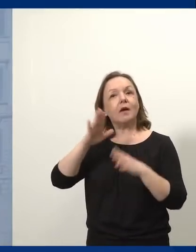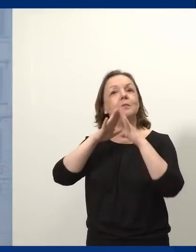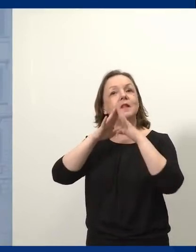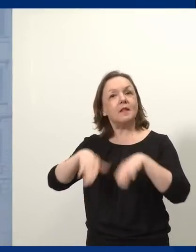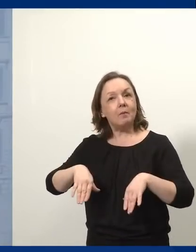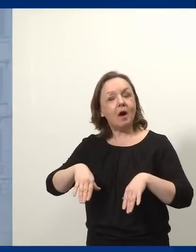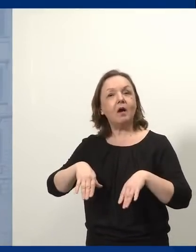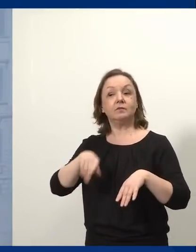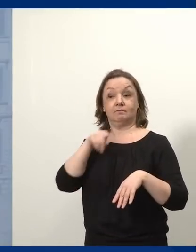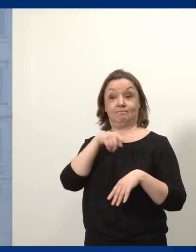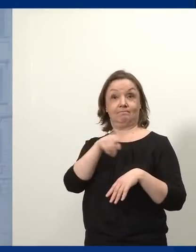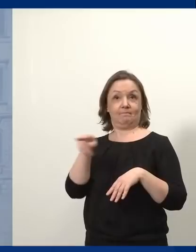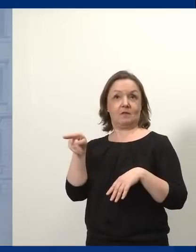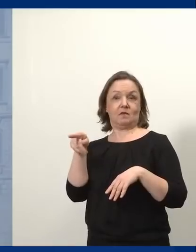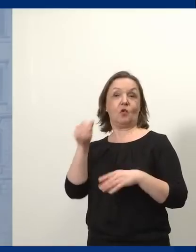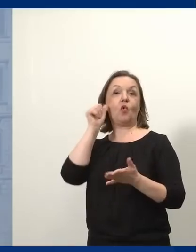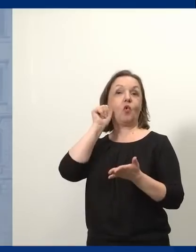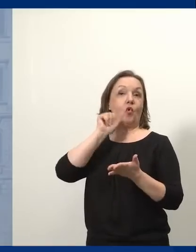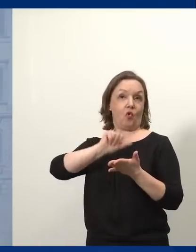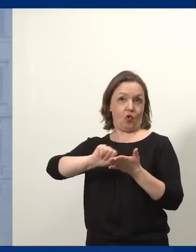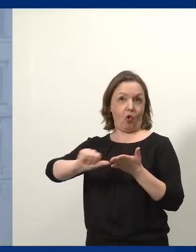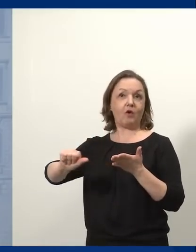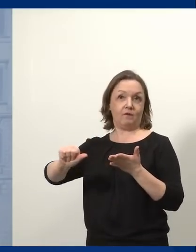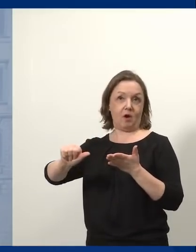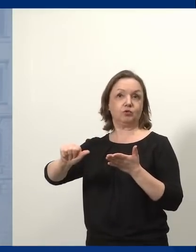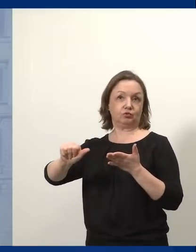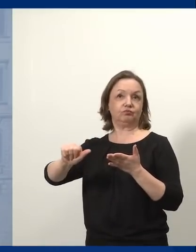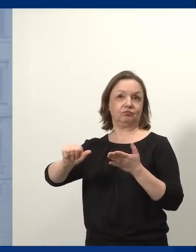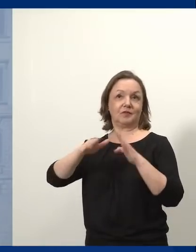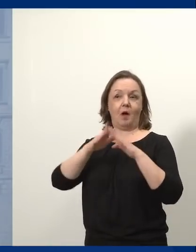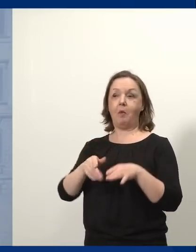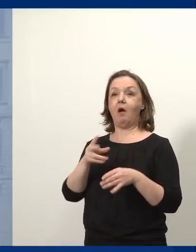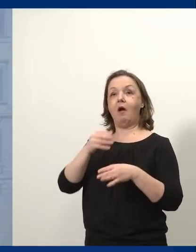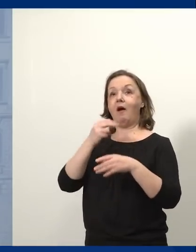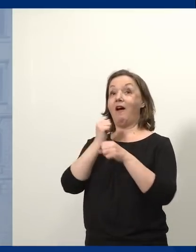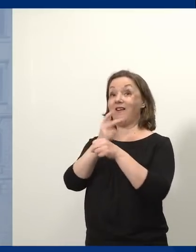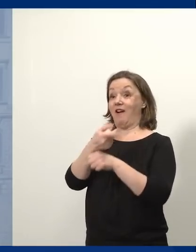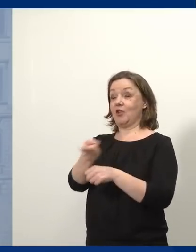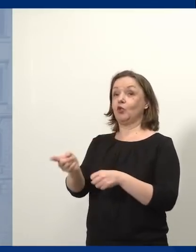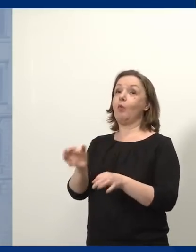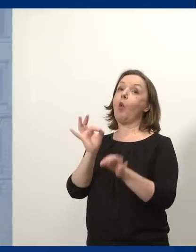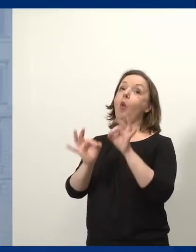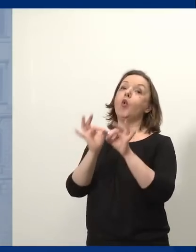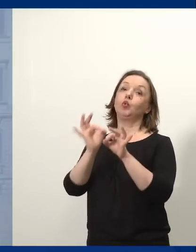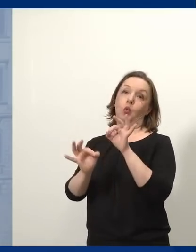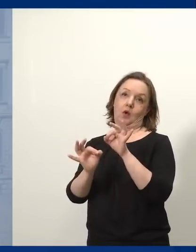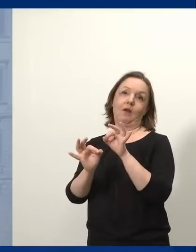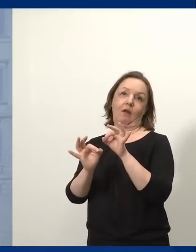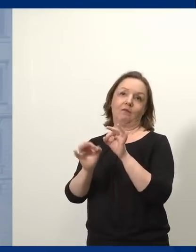sitä tietä, että kompensaatiolla katsotaan tämä ravintoloille kohtuullinen kompensaatio